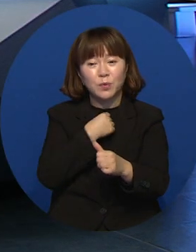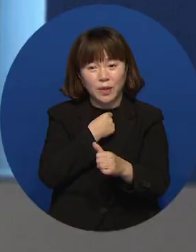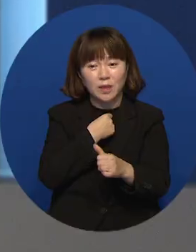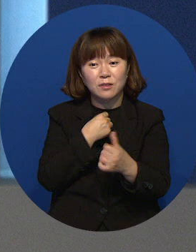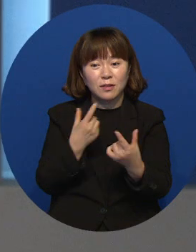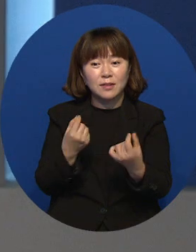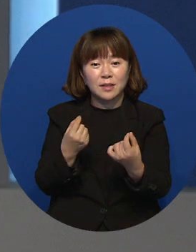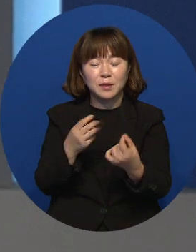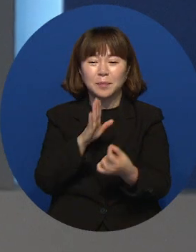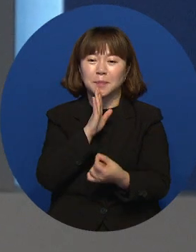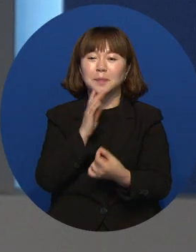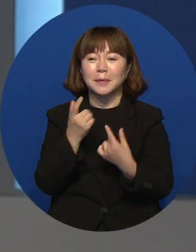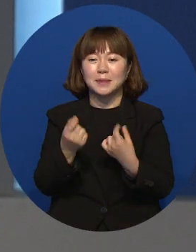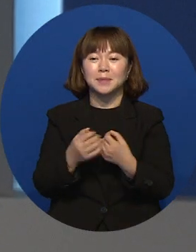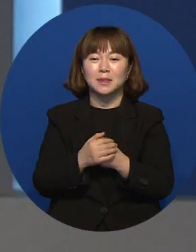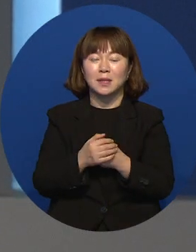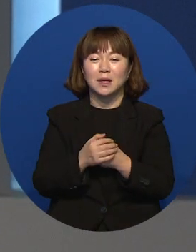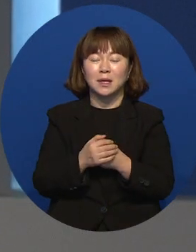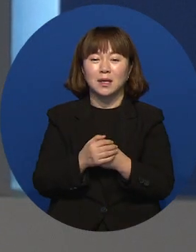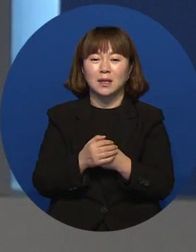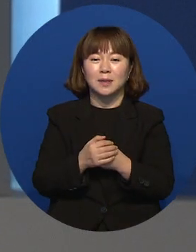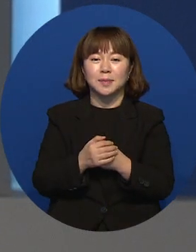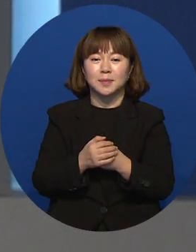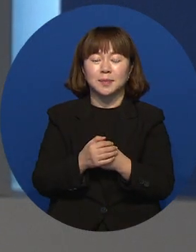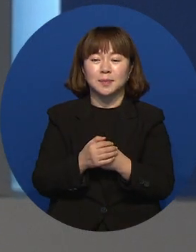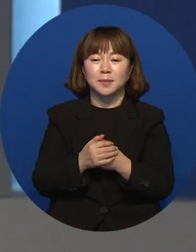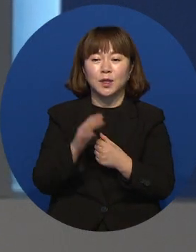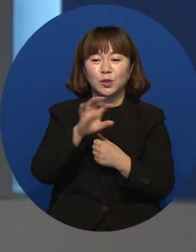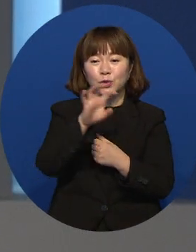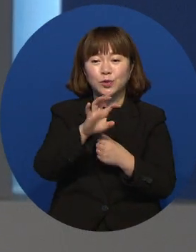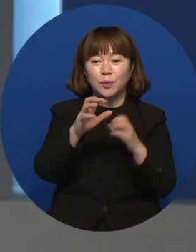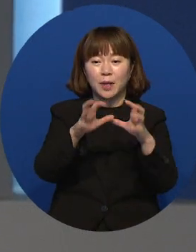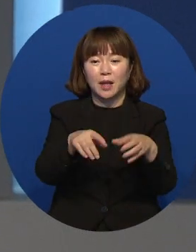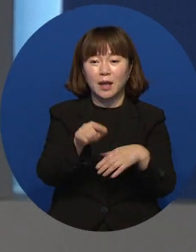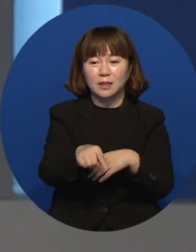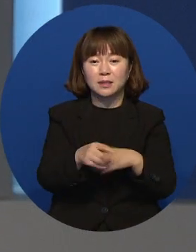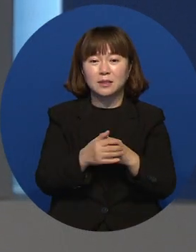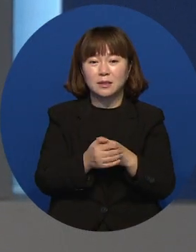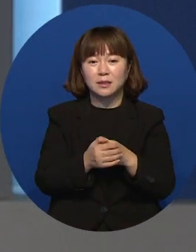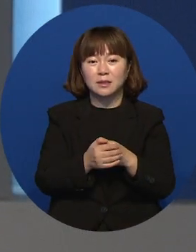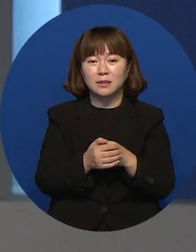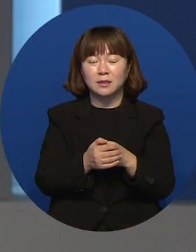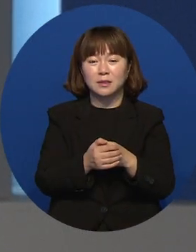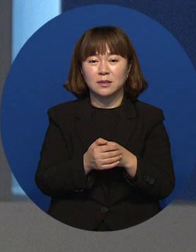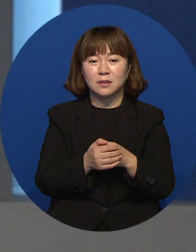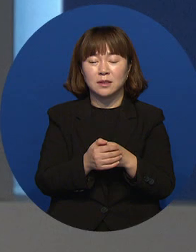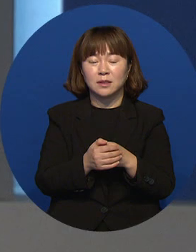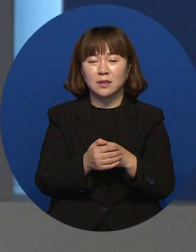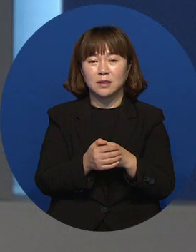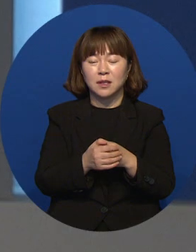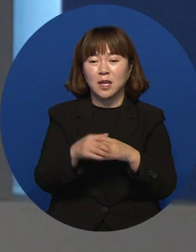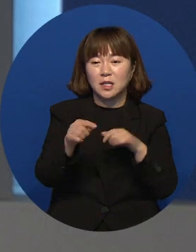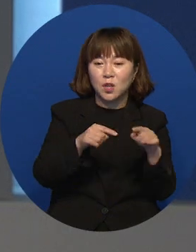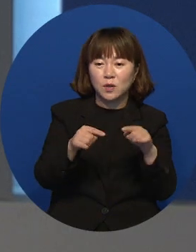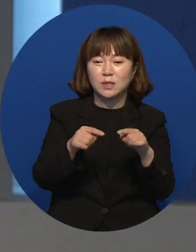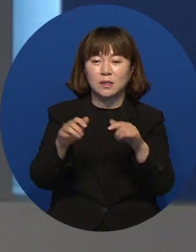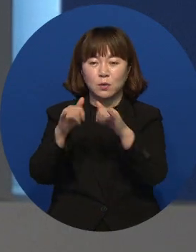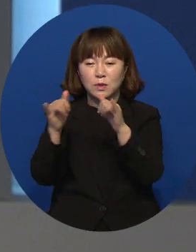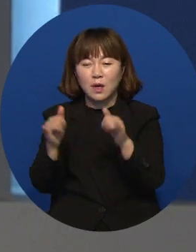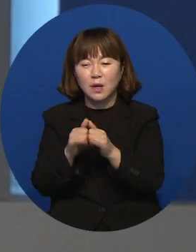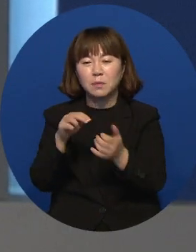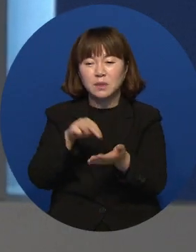상황이 전개될 지 모르겠지만 어유 럽 같은 경우에 이 부분과 를 해서 사실 정책으로 사회적으로 엄청난 갈등이 지금 약이 되고